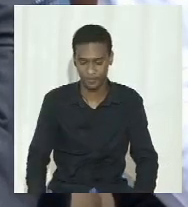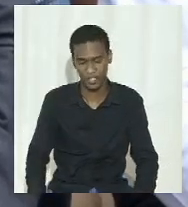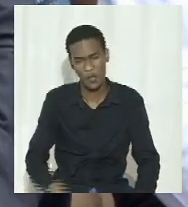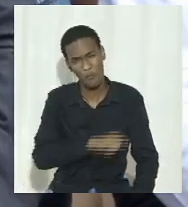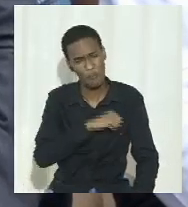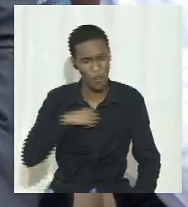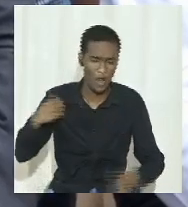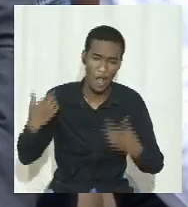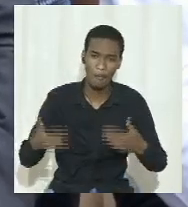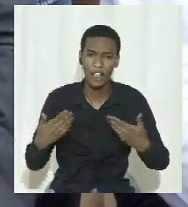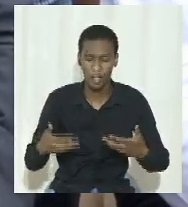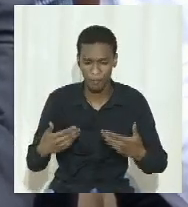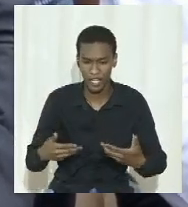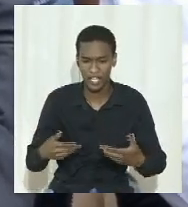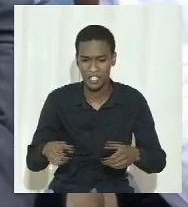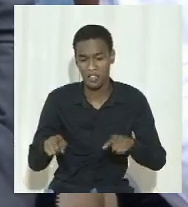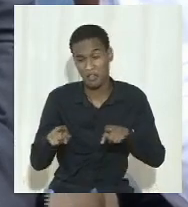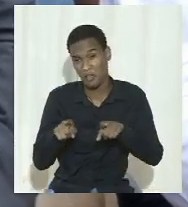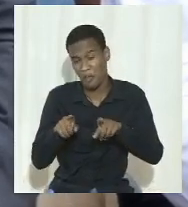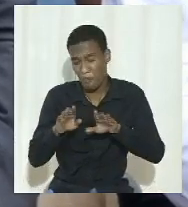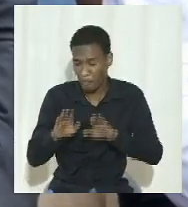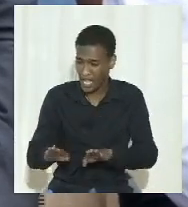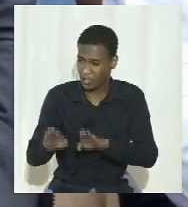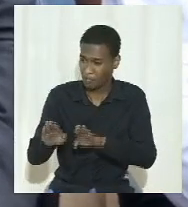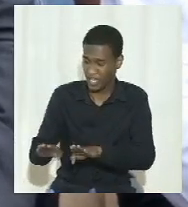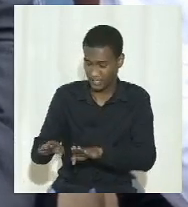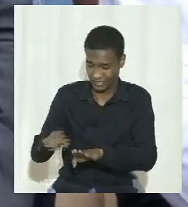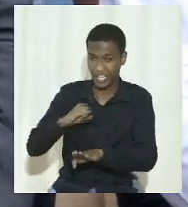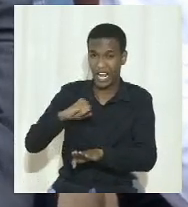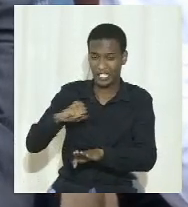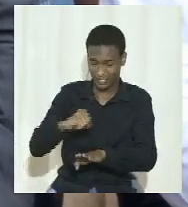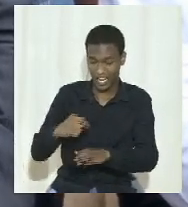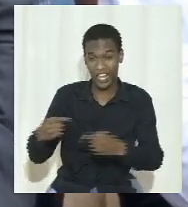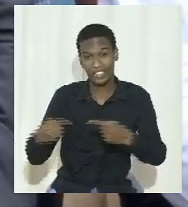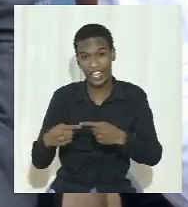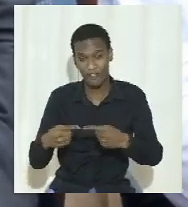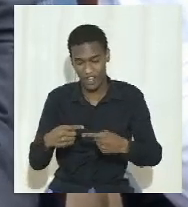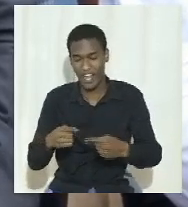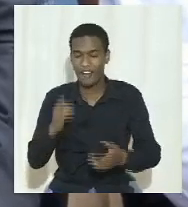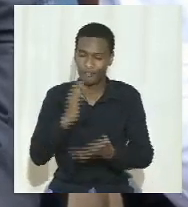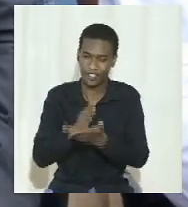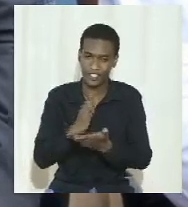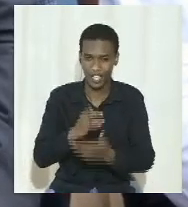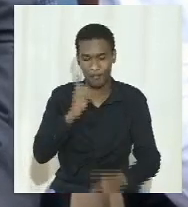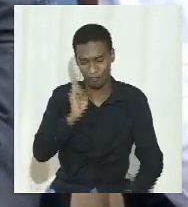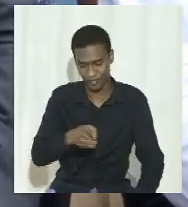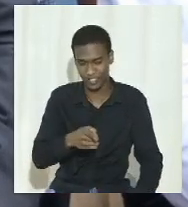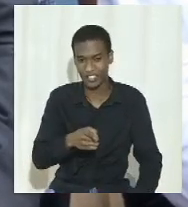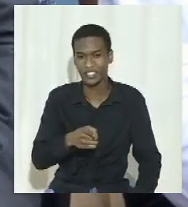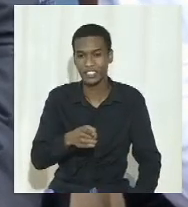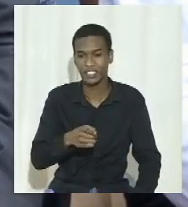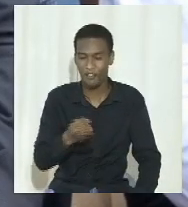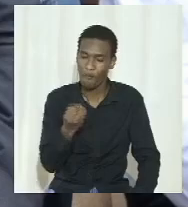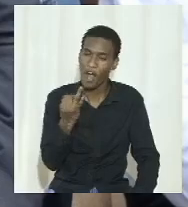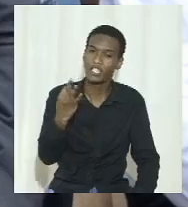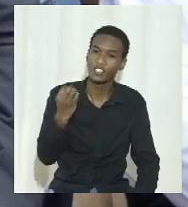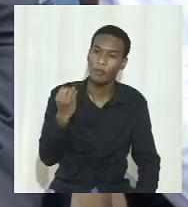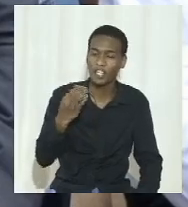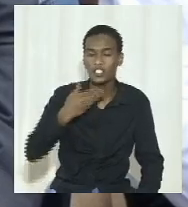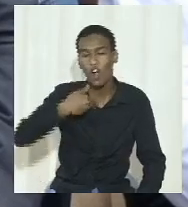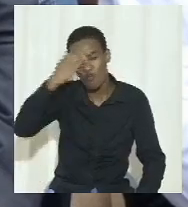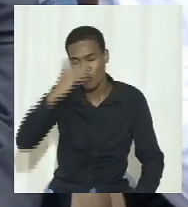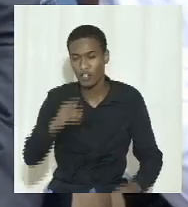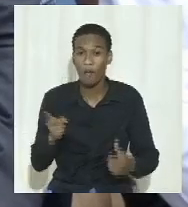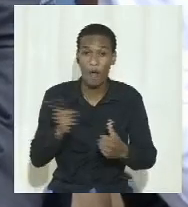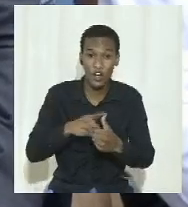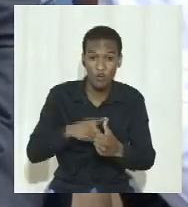miandry fa misy kosa ny ezaka efa vita toy ny fahavitany ireo recensement toy ny fanombohana ny